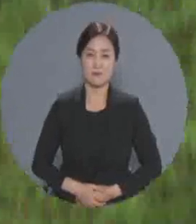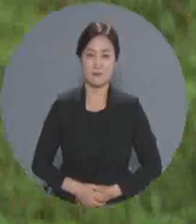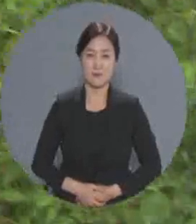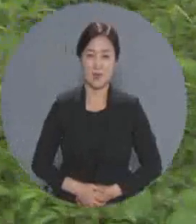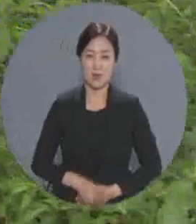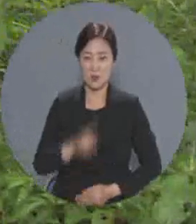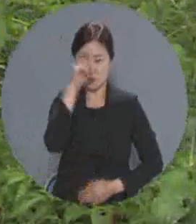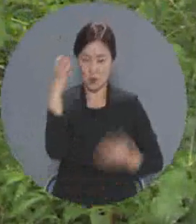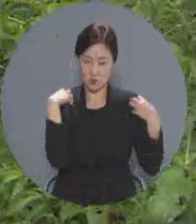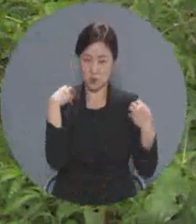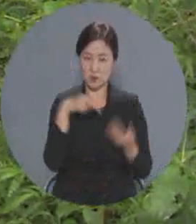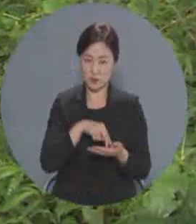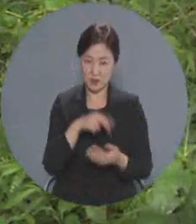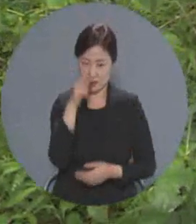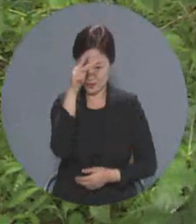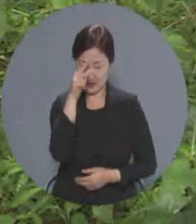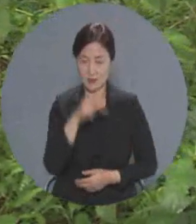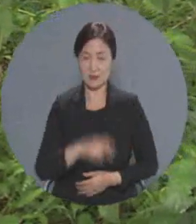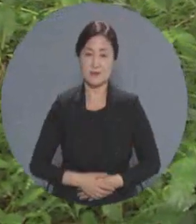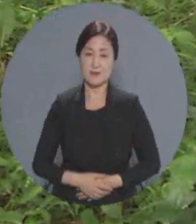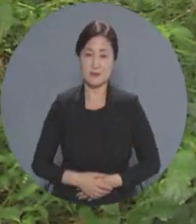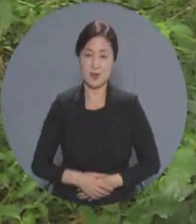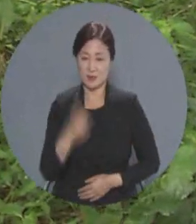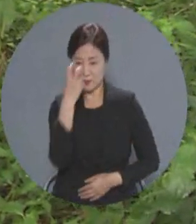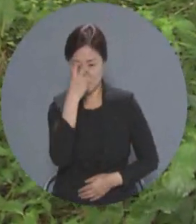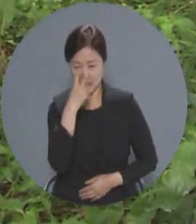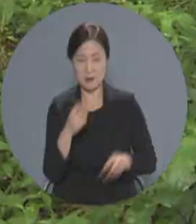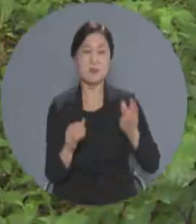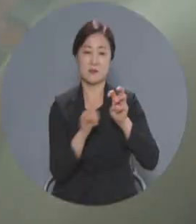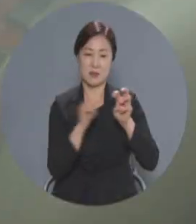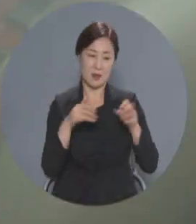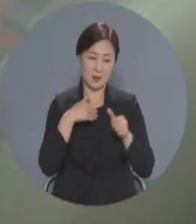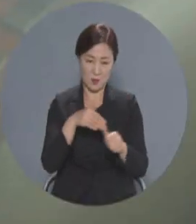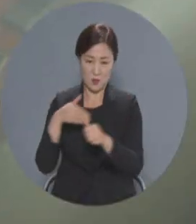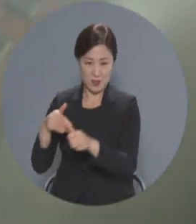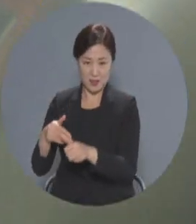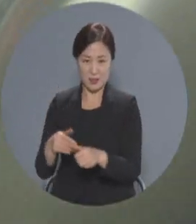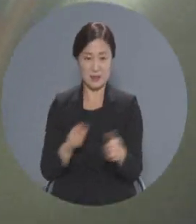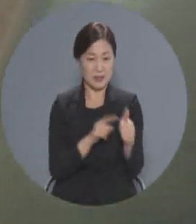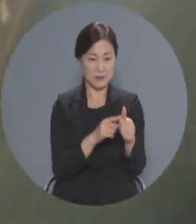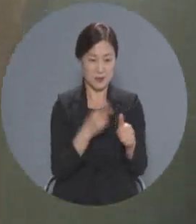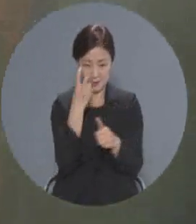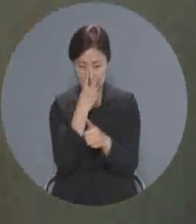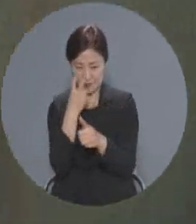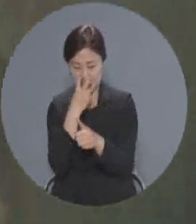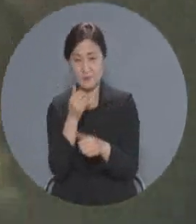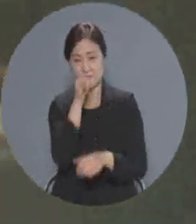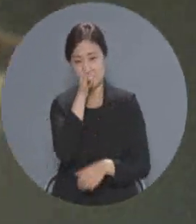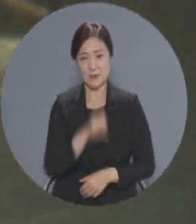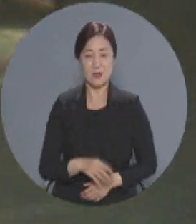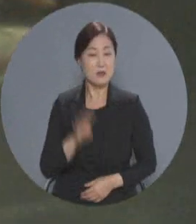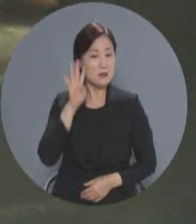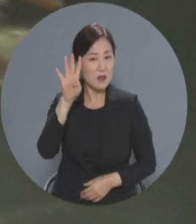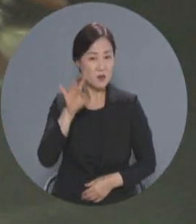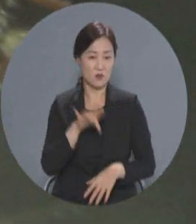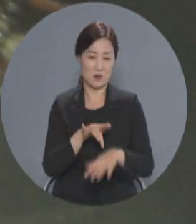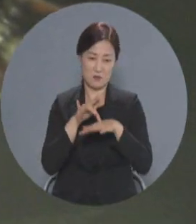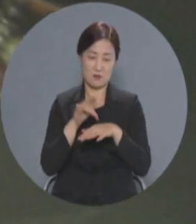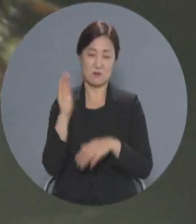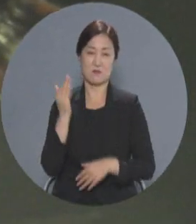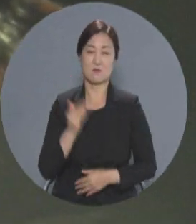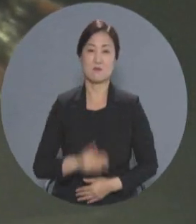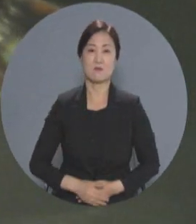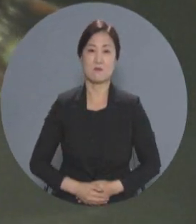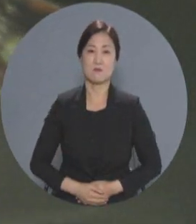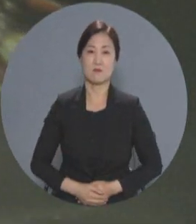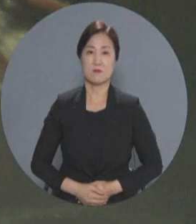법무부 보호관찰소와 경찰은 수색 인력을 30여 명 투입해 A씨의 행방을 쫓고 있지만 나흘째 찾지 못하고 있습니다.